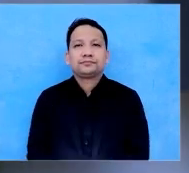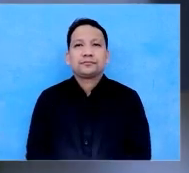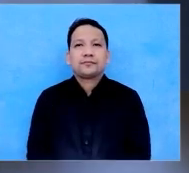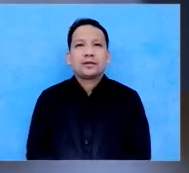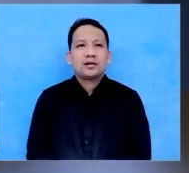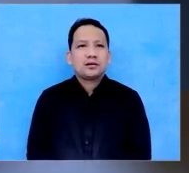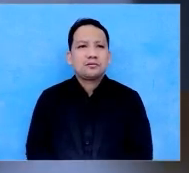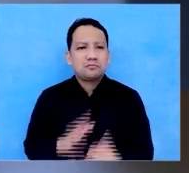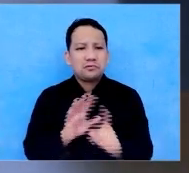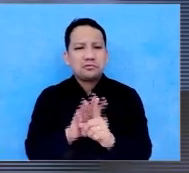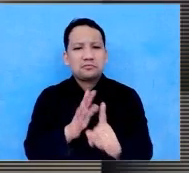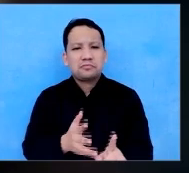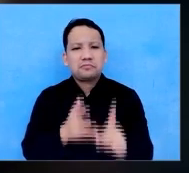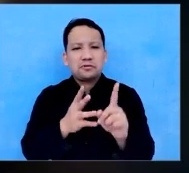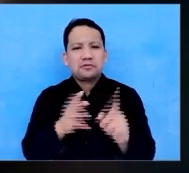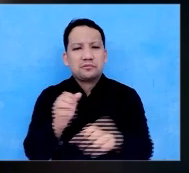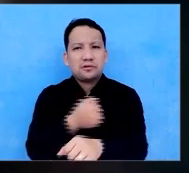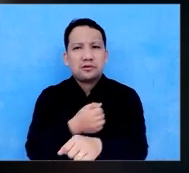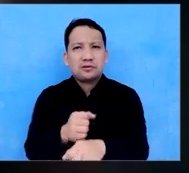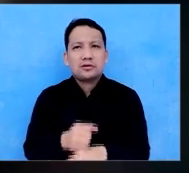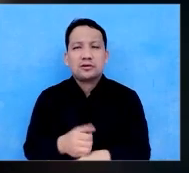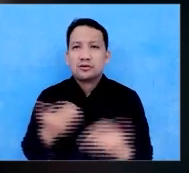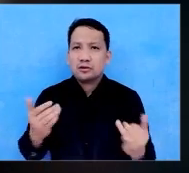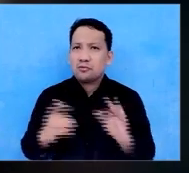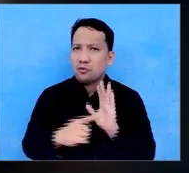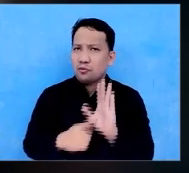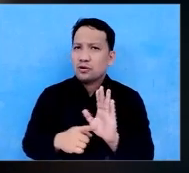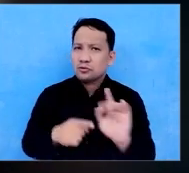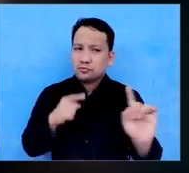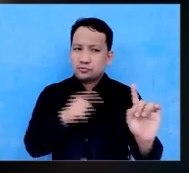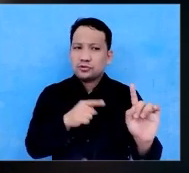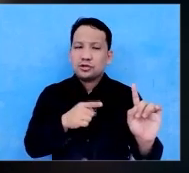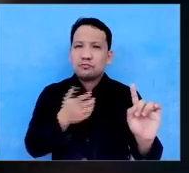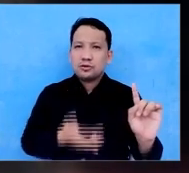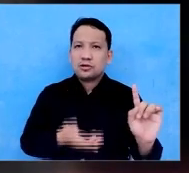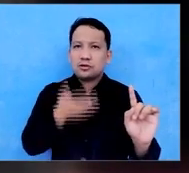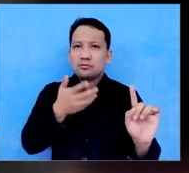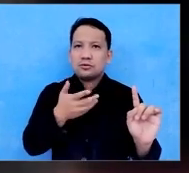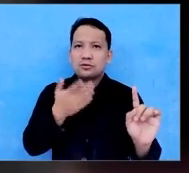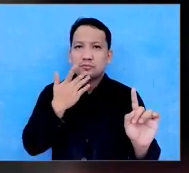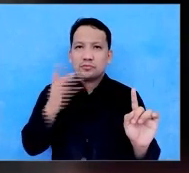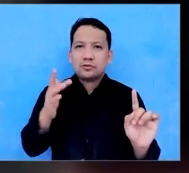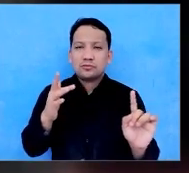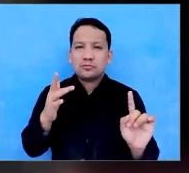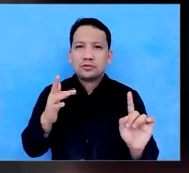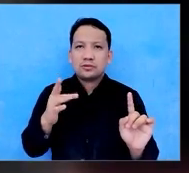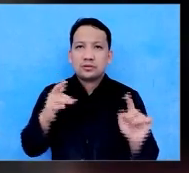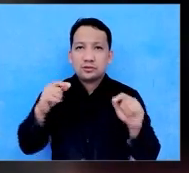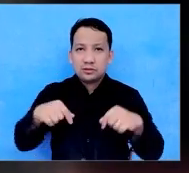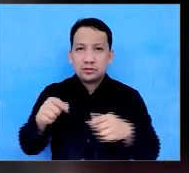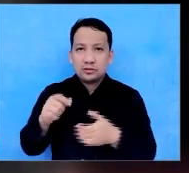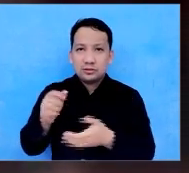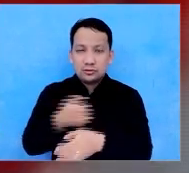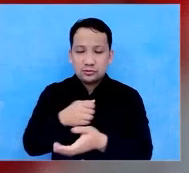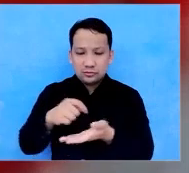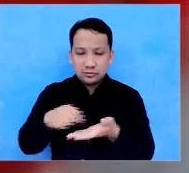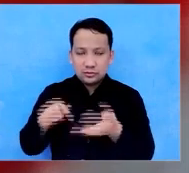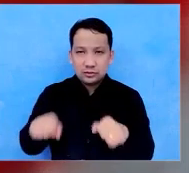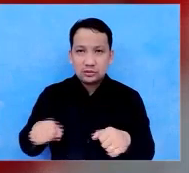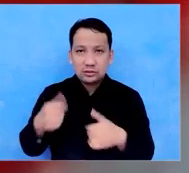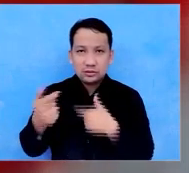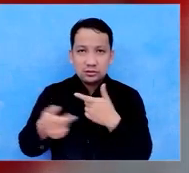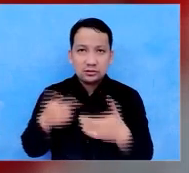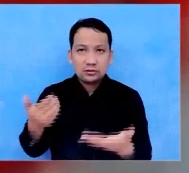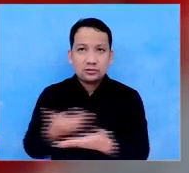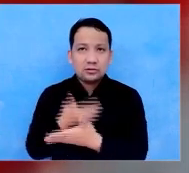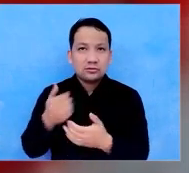hit. Kaya naman walang duda, isa na siya sa pinakapaboritong Senti singer-songwriter ng henerasyon. At